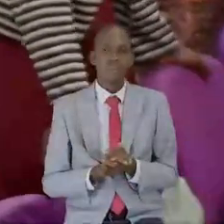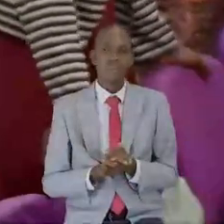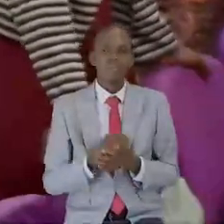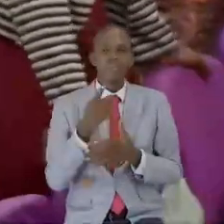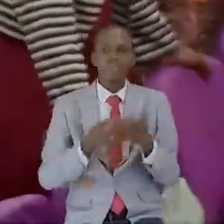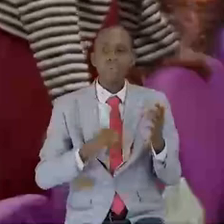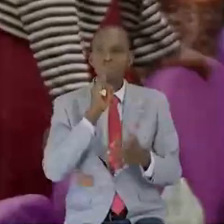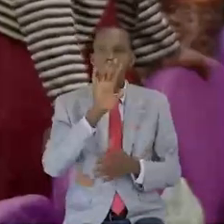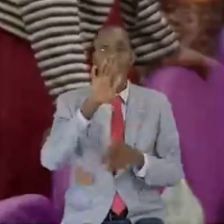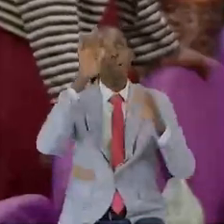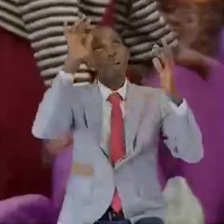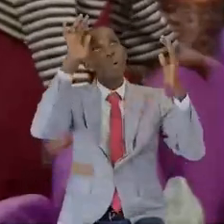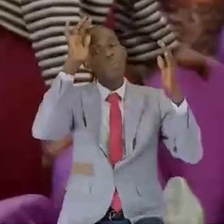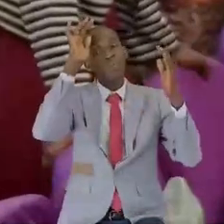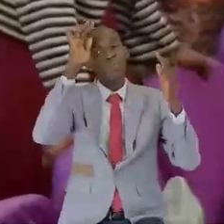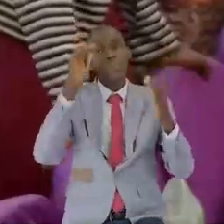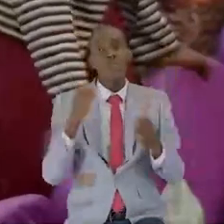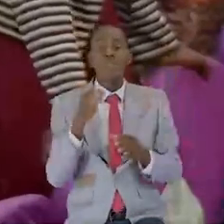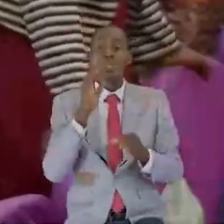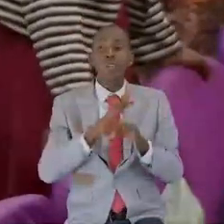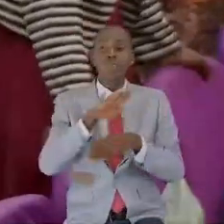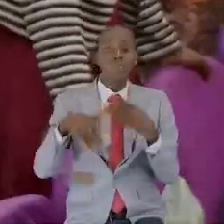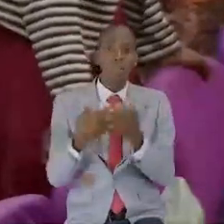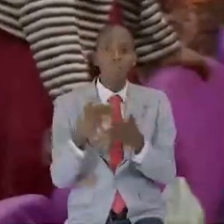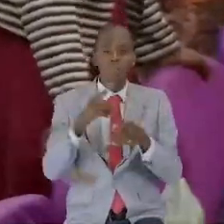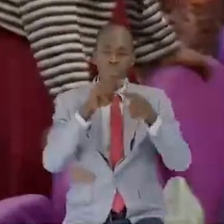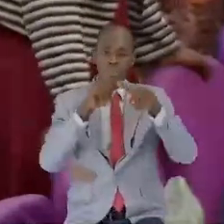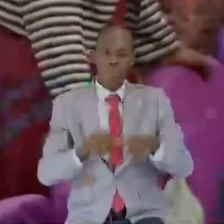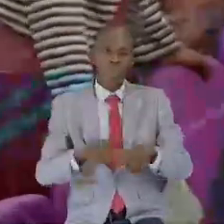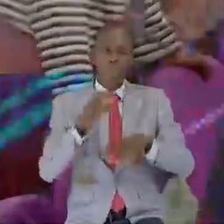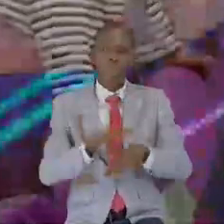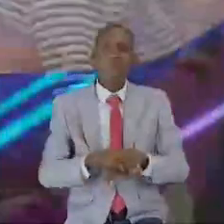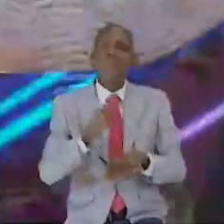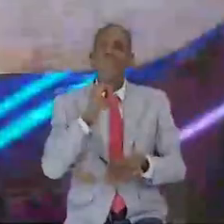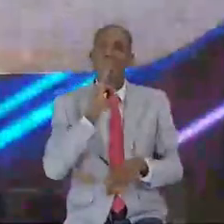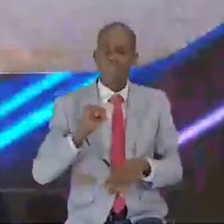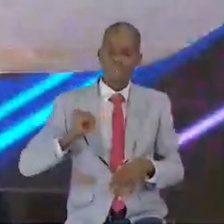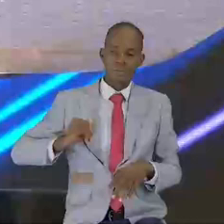quelle est ton espérance? Et tout ce sur quoi tu comptes, c'est la circoncision,